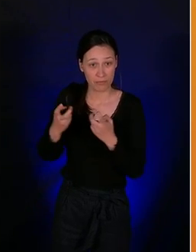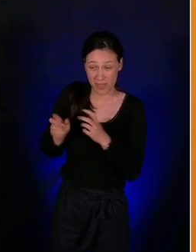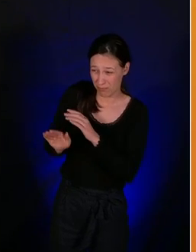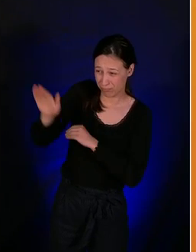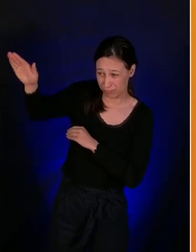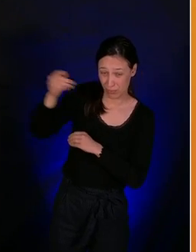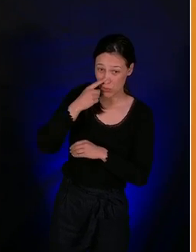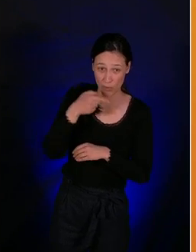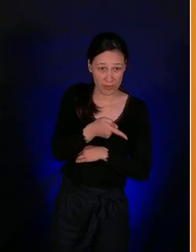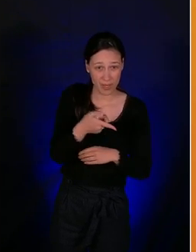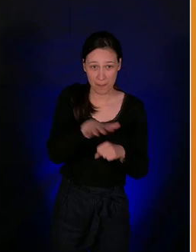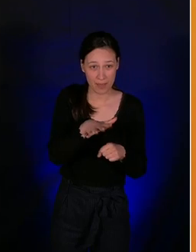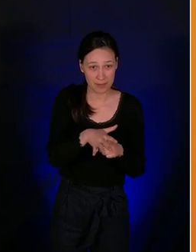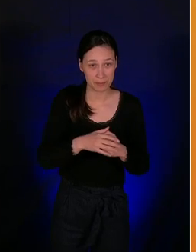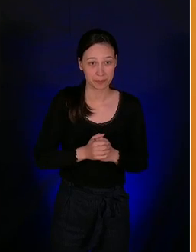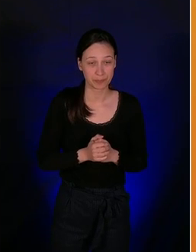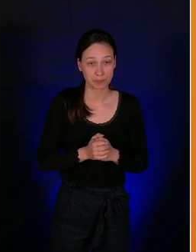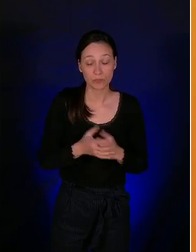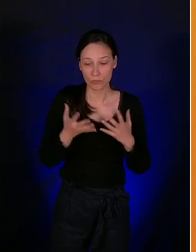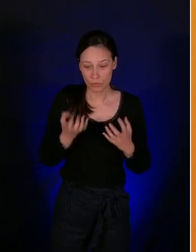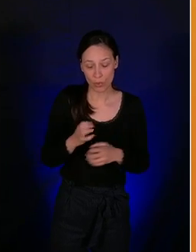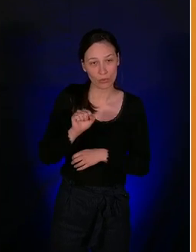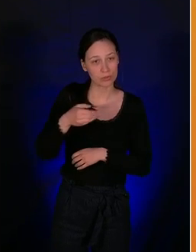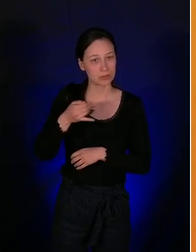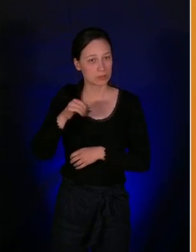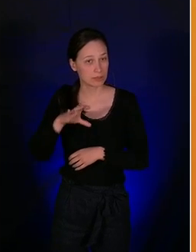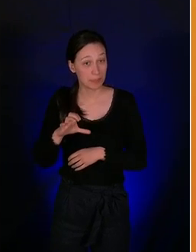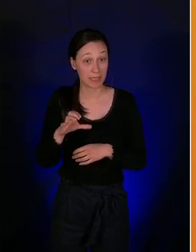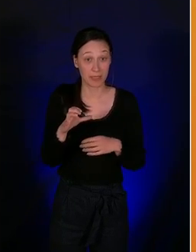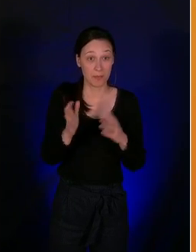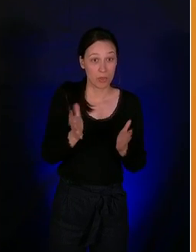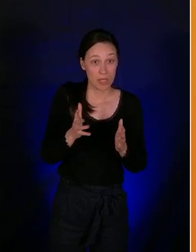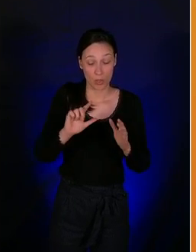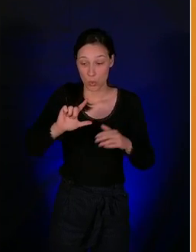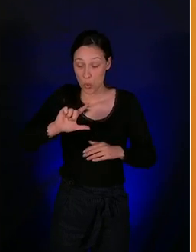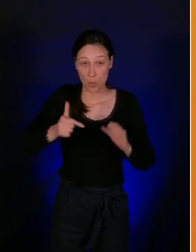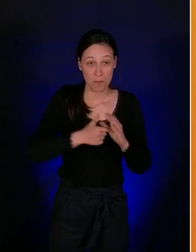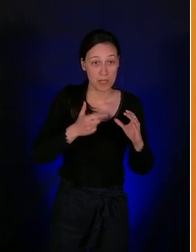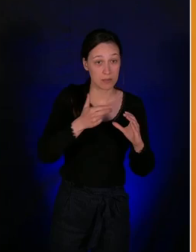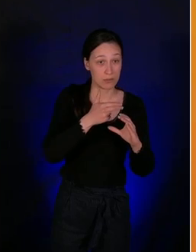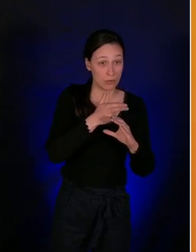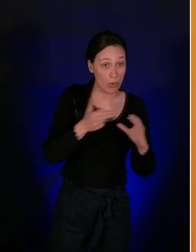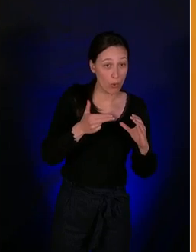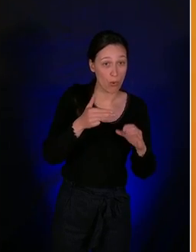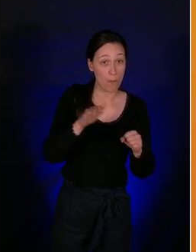à réévaluer le montant du SMIC à 2002, voire 2500 euros brut.